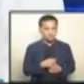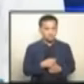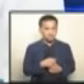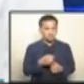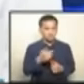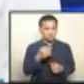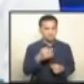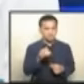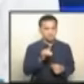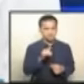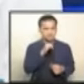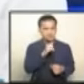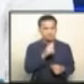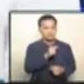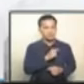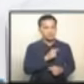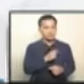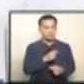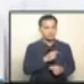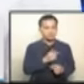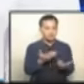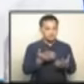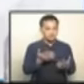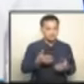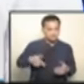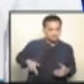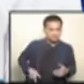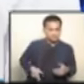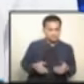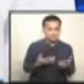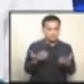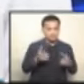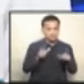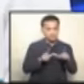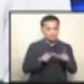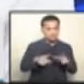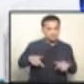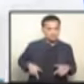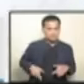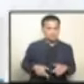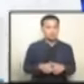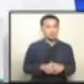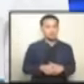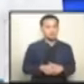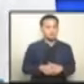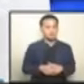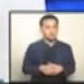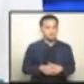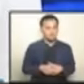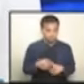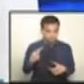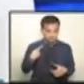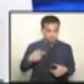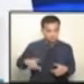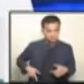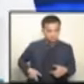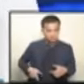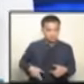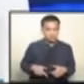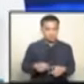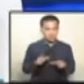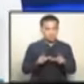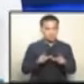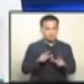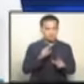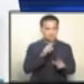Parang di ka gwardiya. Okay. Nasaan yung baril mo? Nasaan yung lisensya ng baril mo? Oho. May lisensya ka ba? Okay,